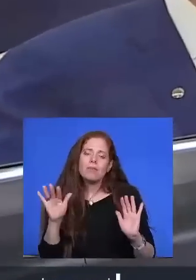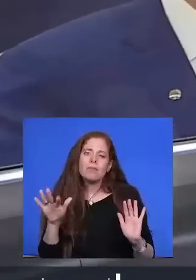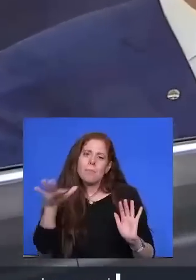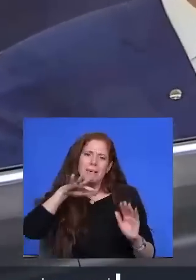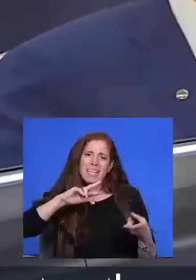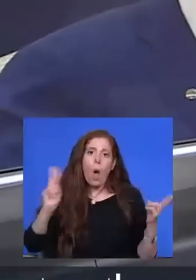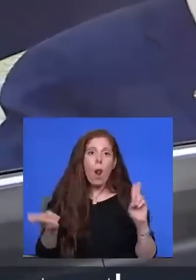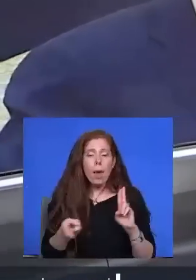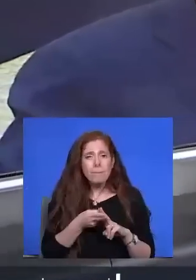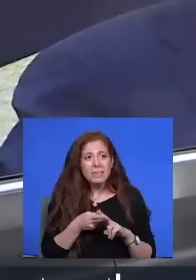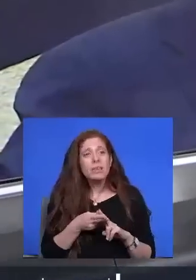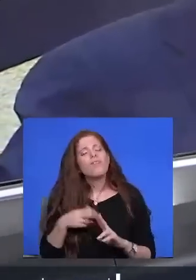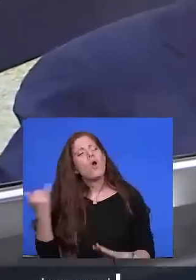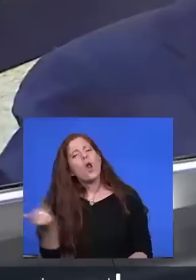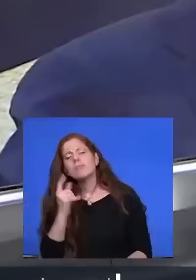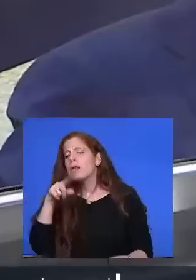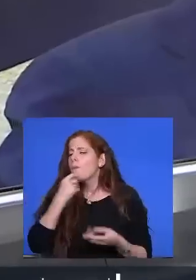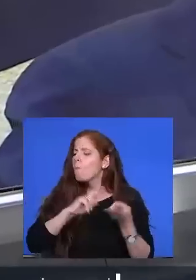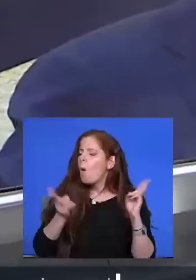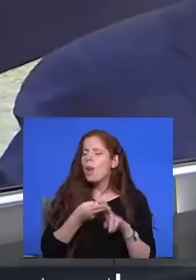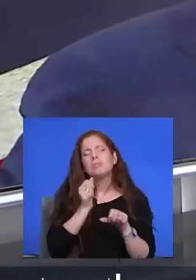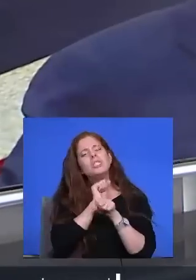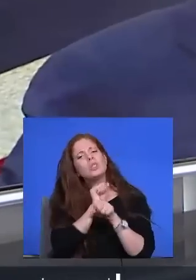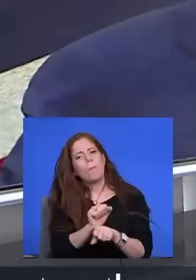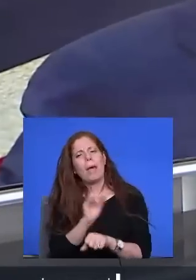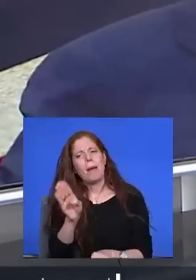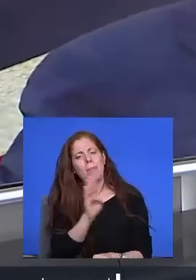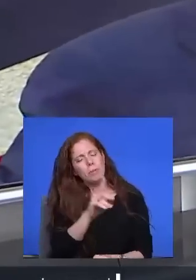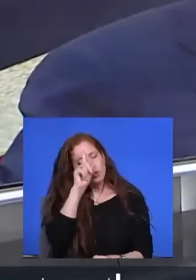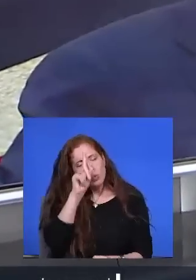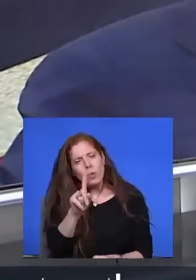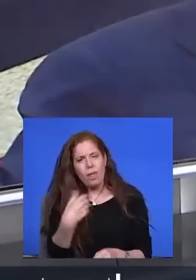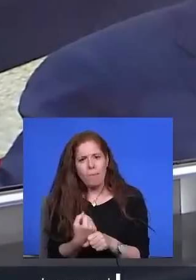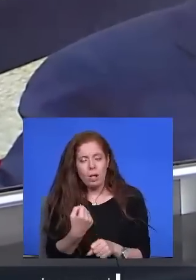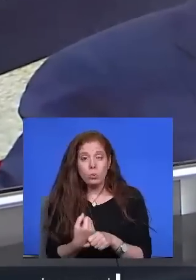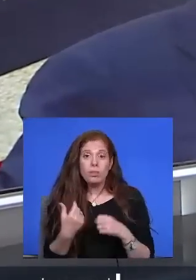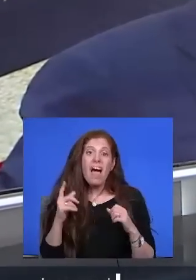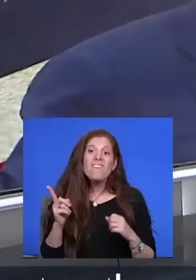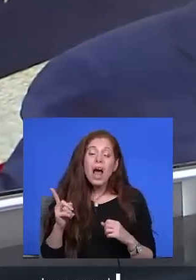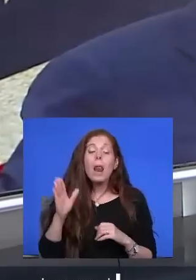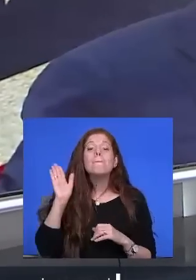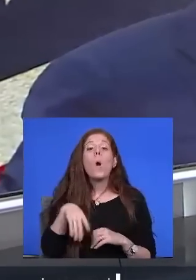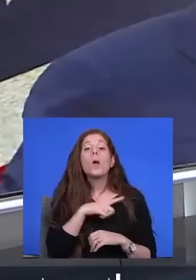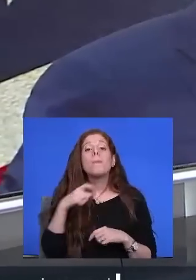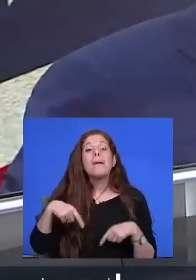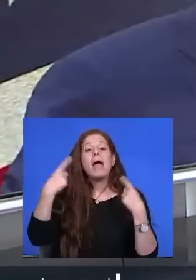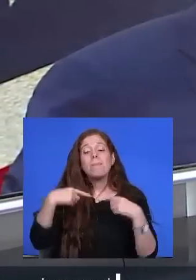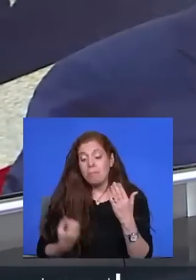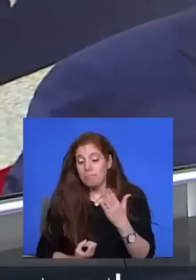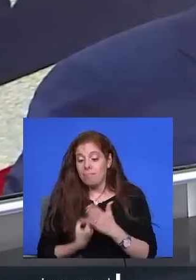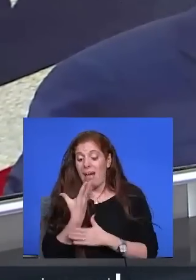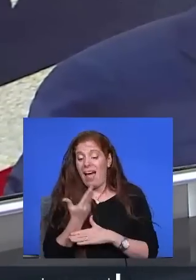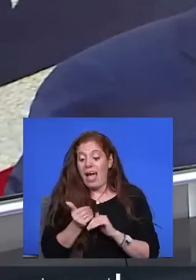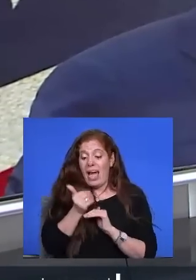וכל הדרך אמרו בעולם שהם סומכים על נתניהו, שהוא עם ידיים על ההגה. אבל פחות מ-100 ימים אחרי שהוקמה ממשלה,